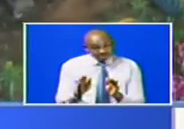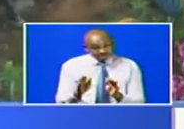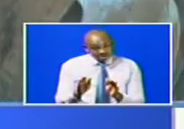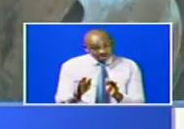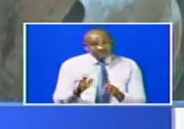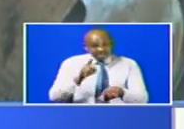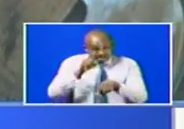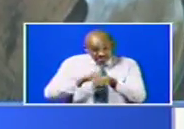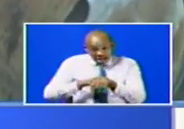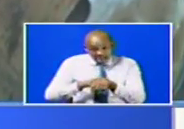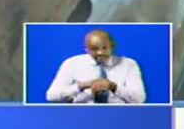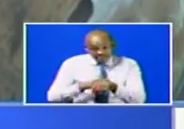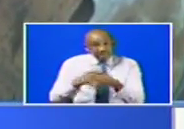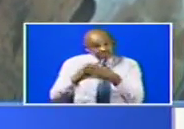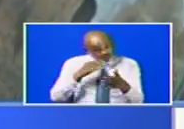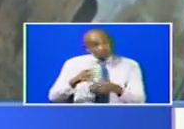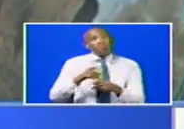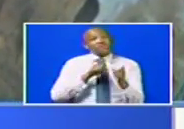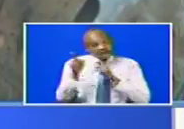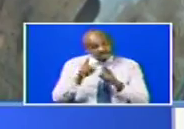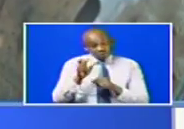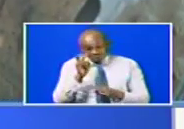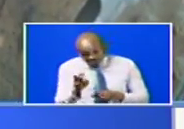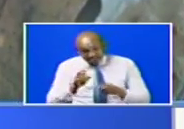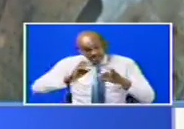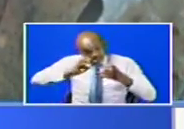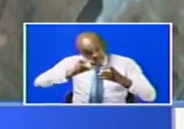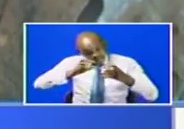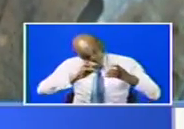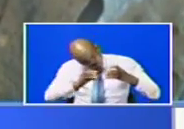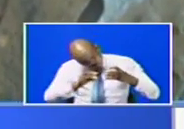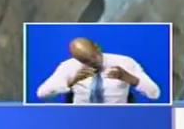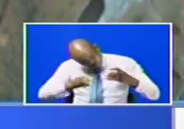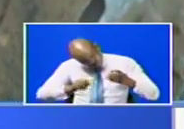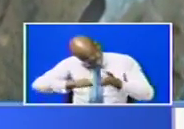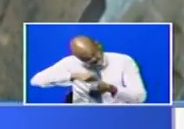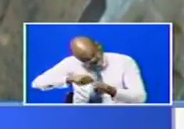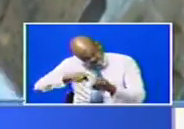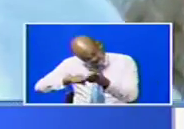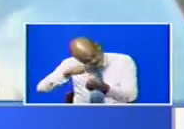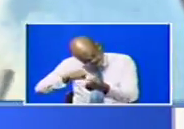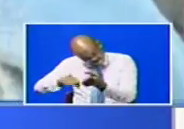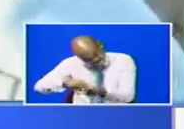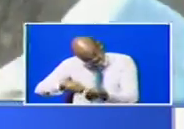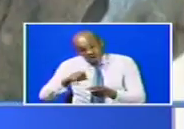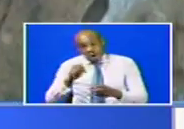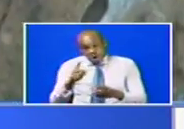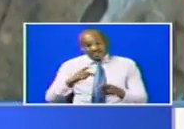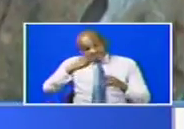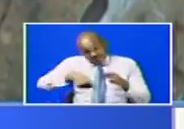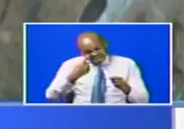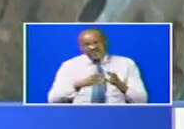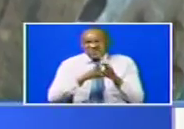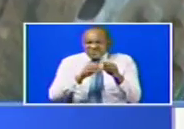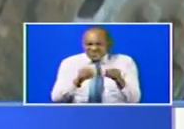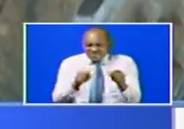saa zile ujaangalia miguu, kuna zile nuts zinaweza kuwa loose ama ile wear and tear. Unakuta tairi inakaa ni